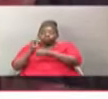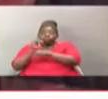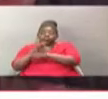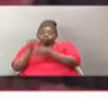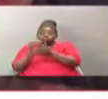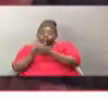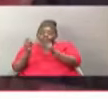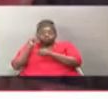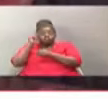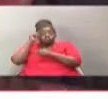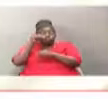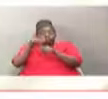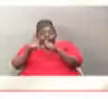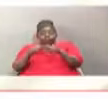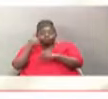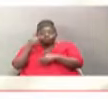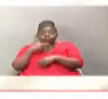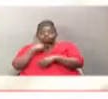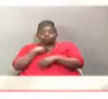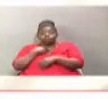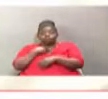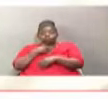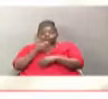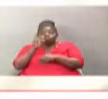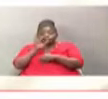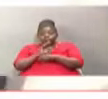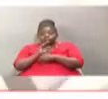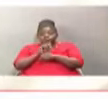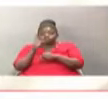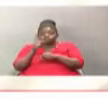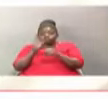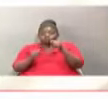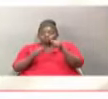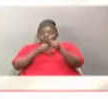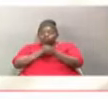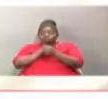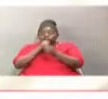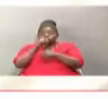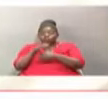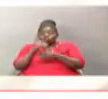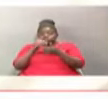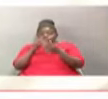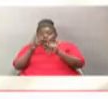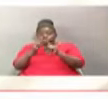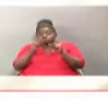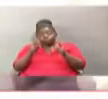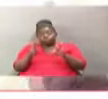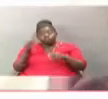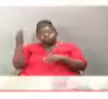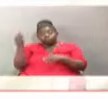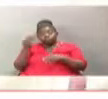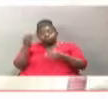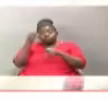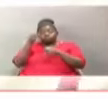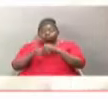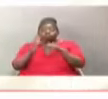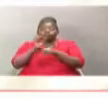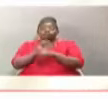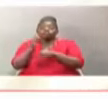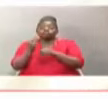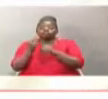abantu okuloza kubali mu bwetaavu. Tuli kanisa eyagala nnyo okuddukirira abantu, netwagala kubulira enjiri ekoma mu kanisa